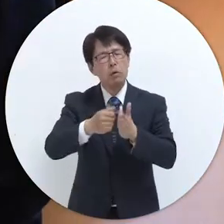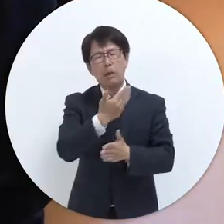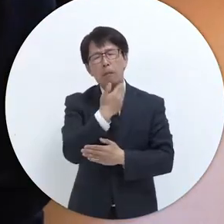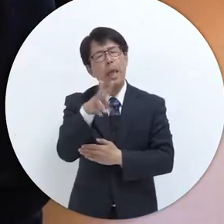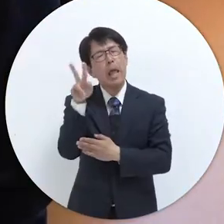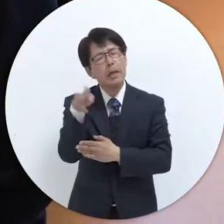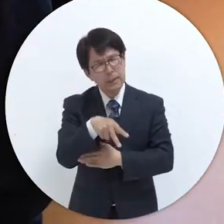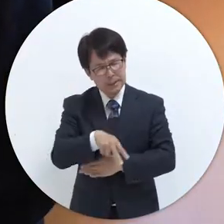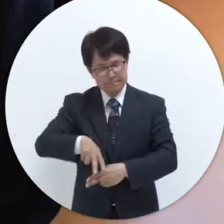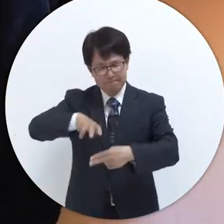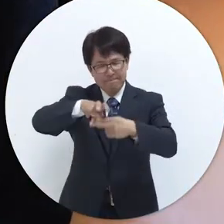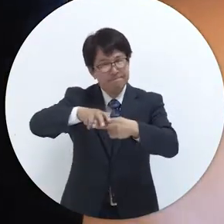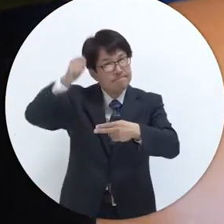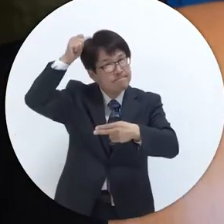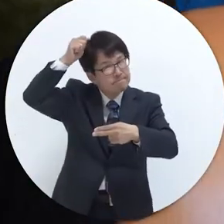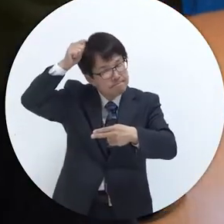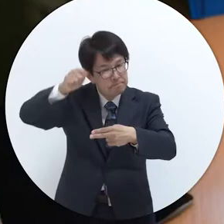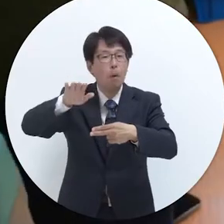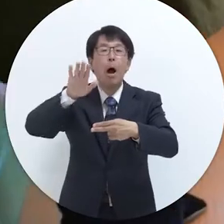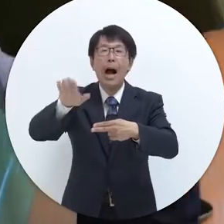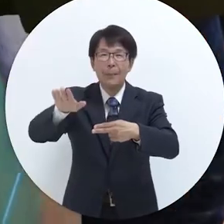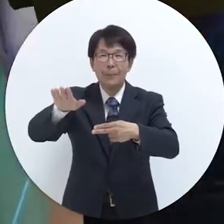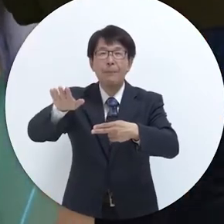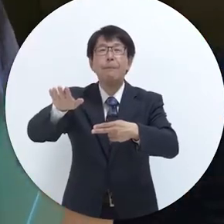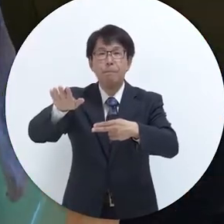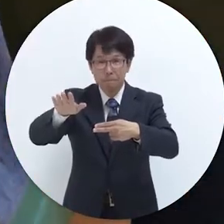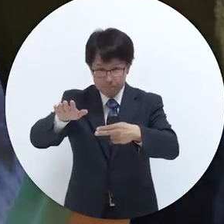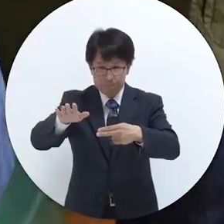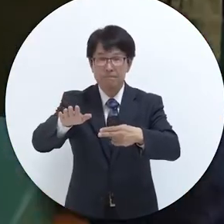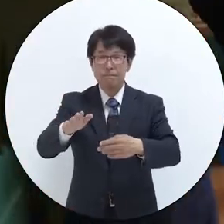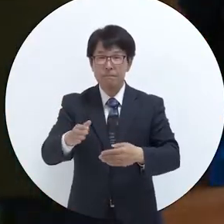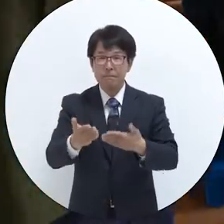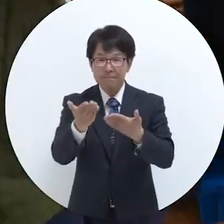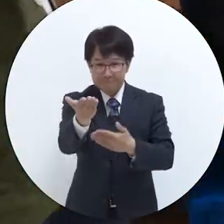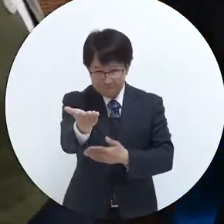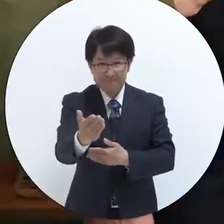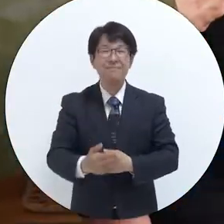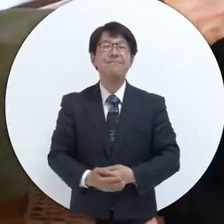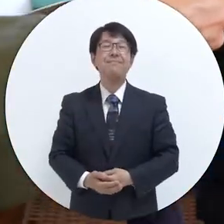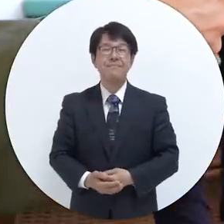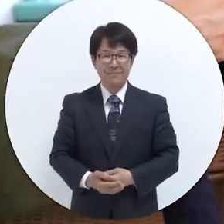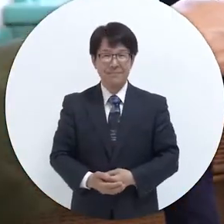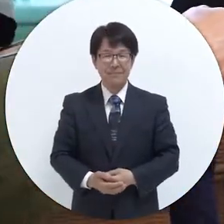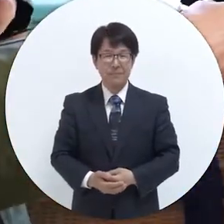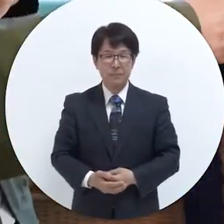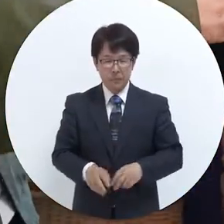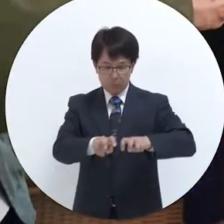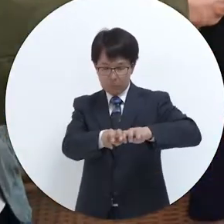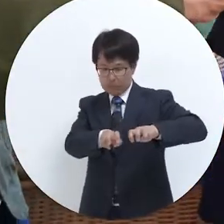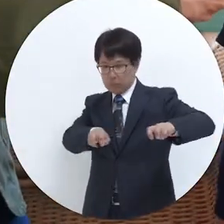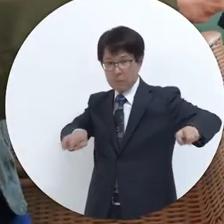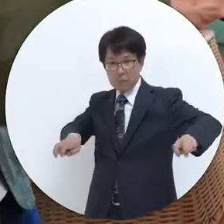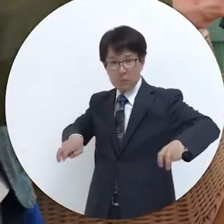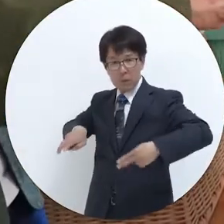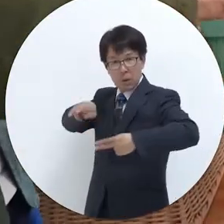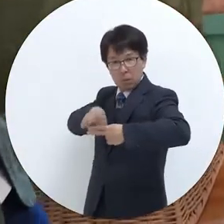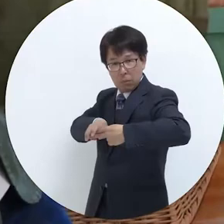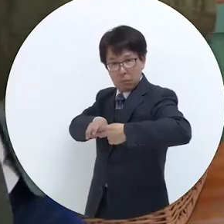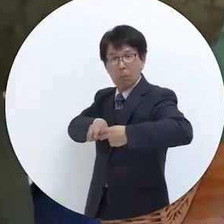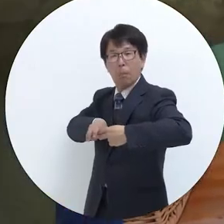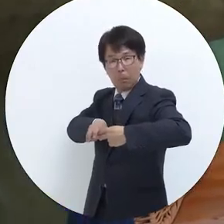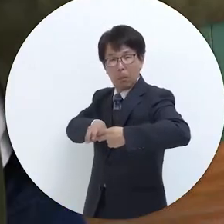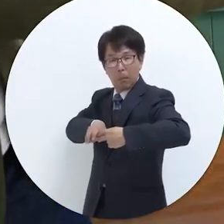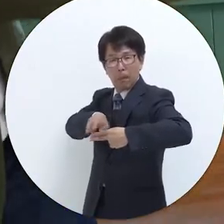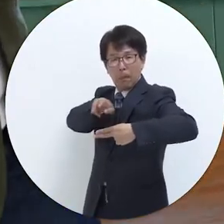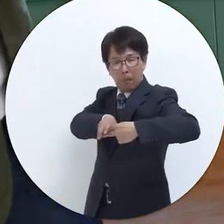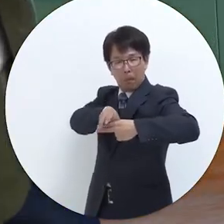ワーキャリーもありまして、はいはい、で中の方を見ていただきますと、あのこのちょこちょこっとこう行く椅子なんですけ